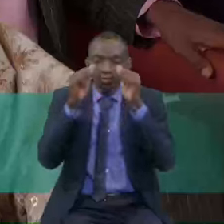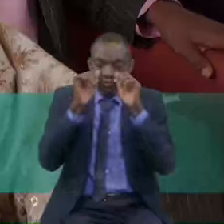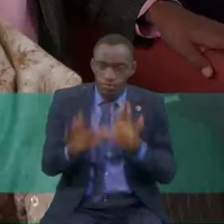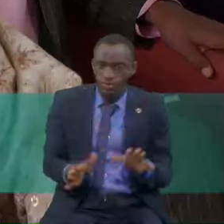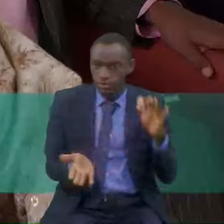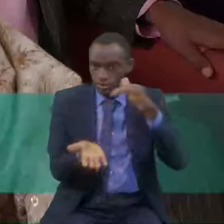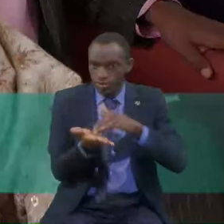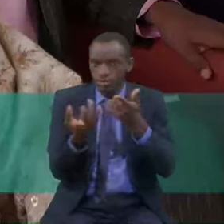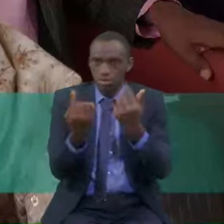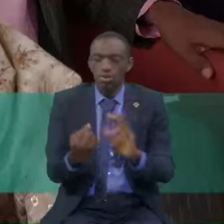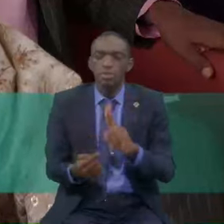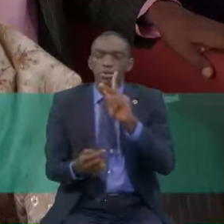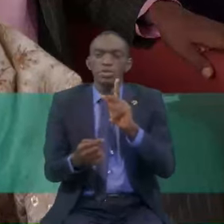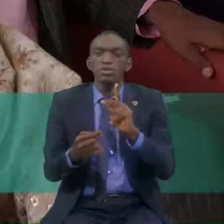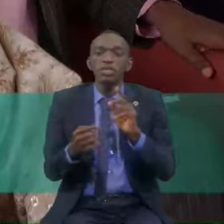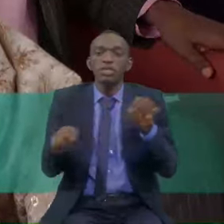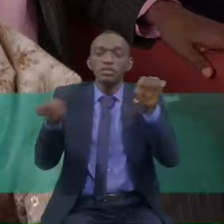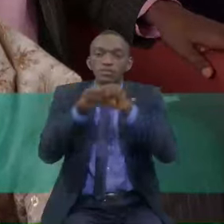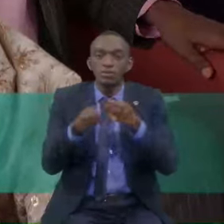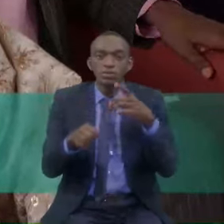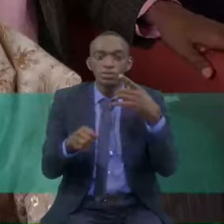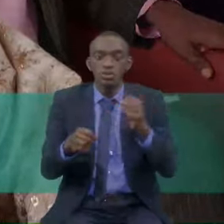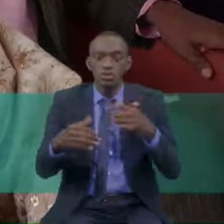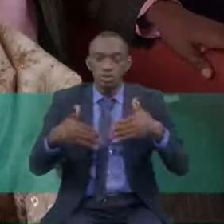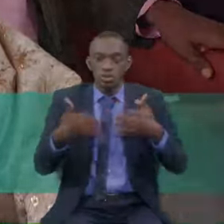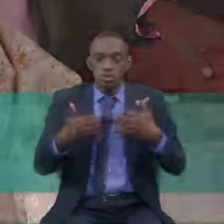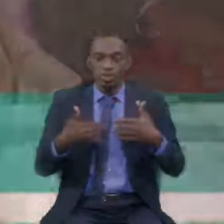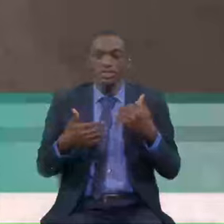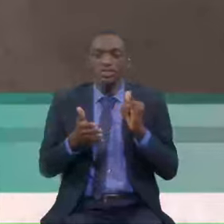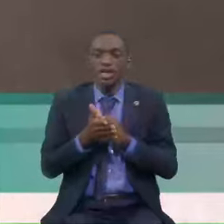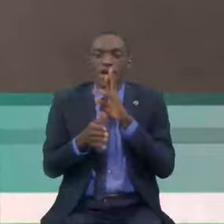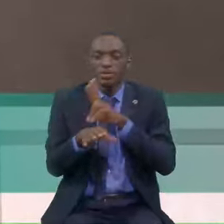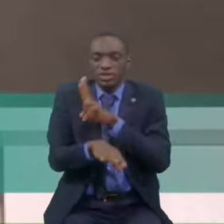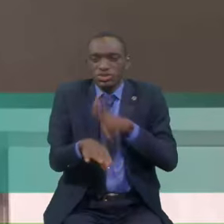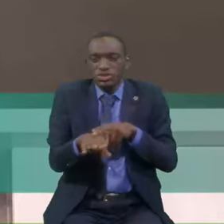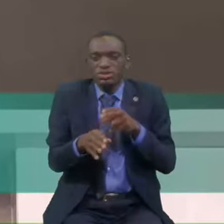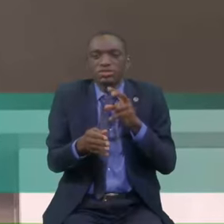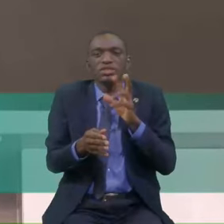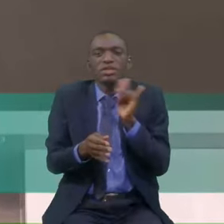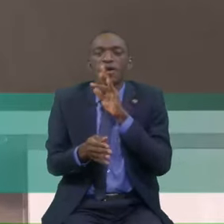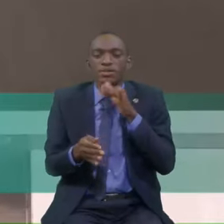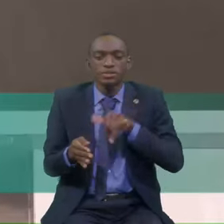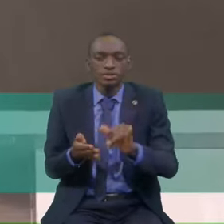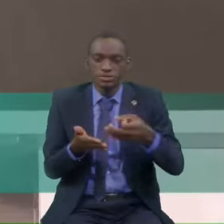mot encore, on dit les adolescents qui naturellement sont encore frais dans la vie,